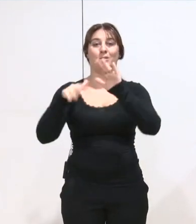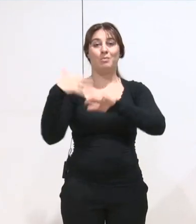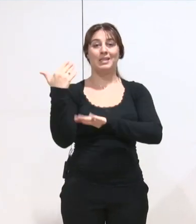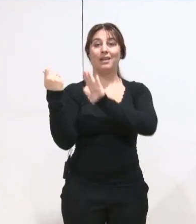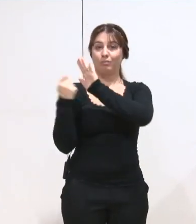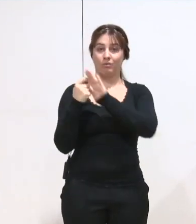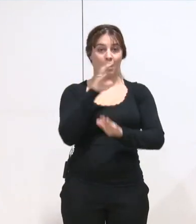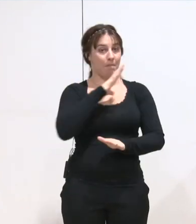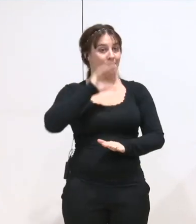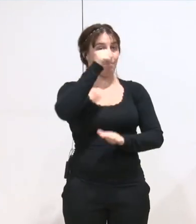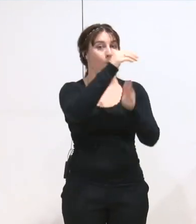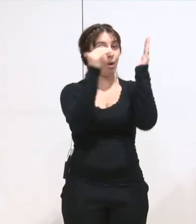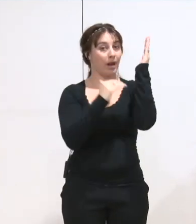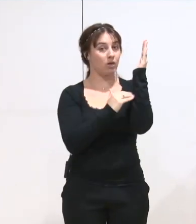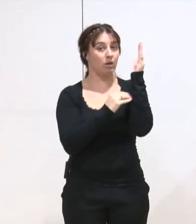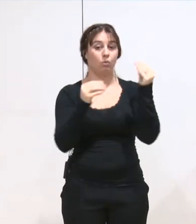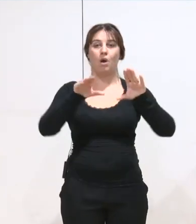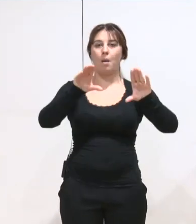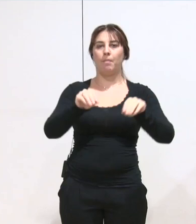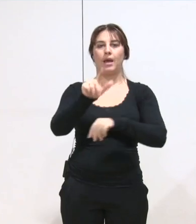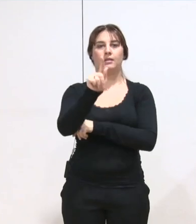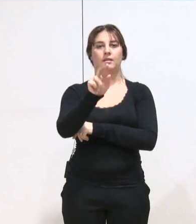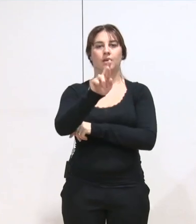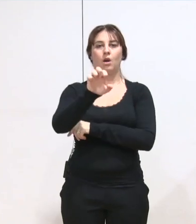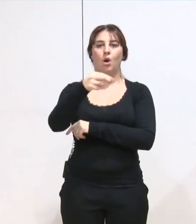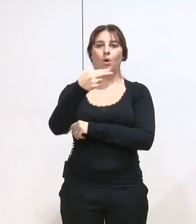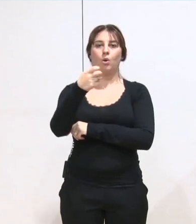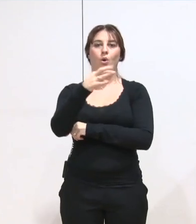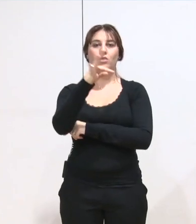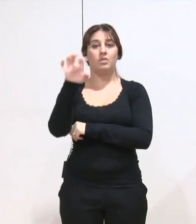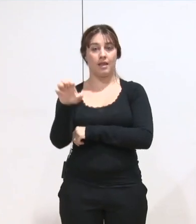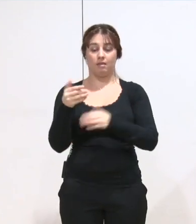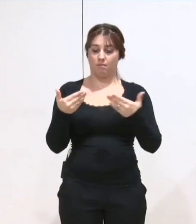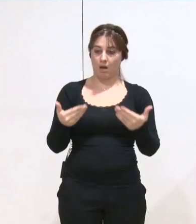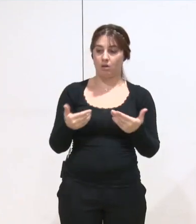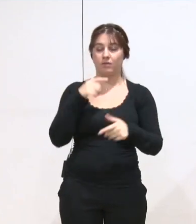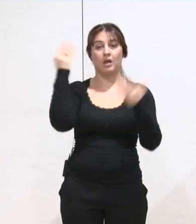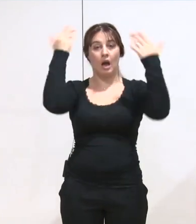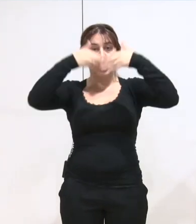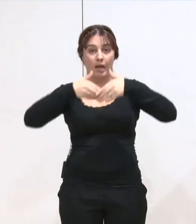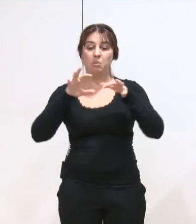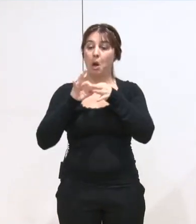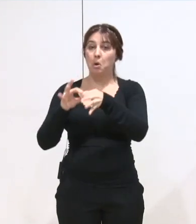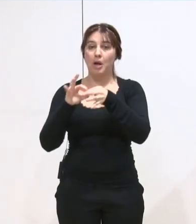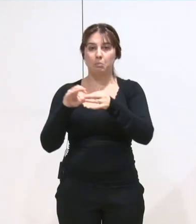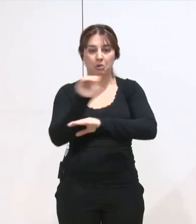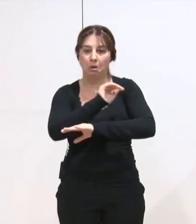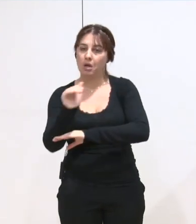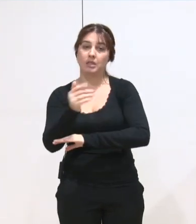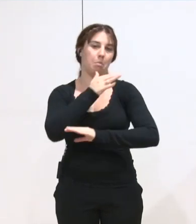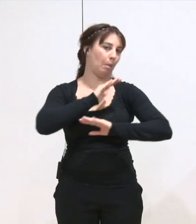première adjointe dans Place Grenette, actuellement, mettre des correspondants de nuit à Mistral, c'est impossible. Leur